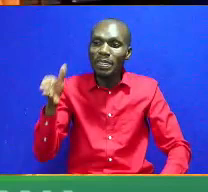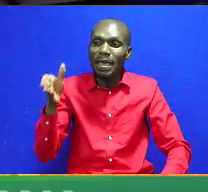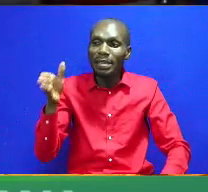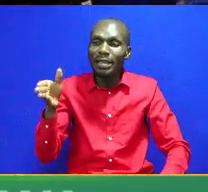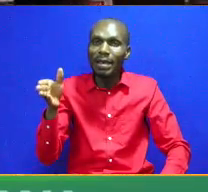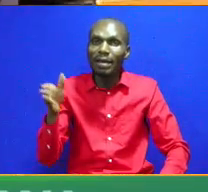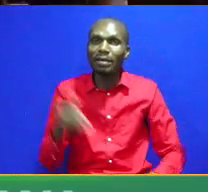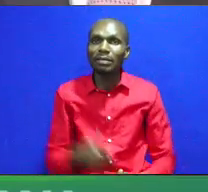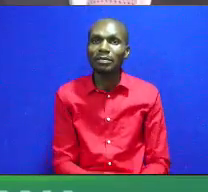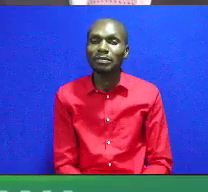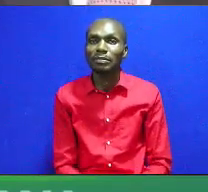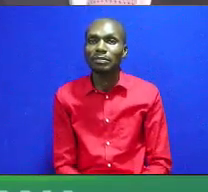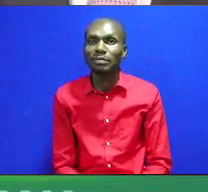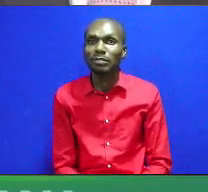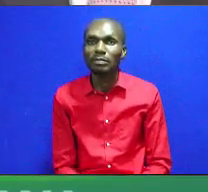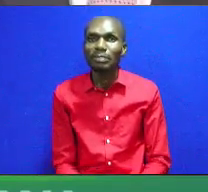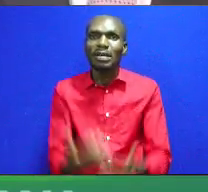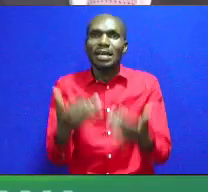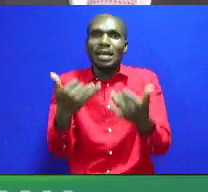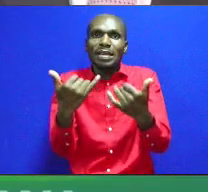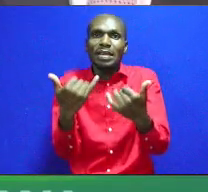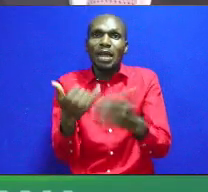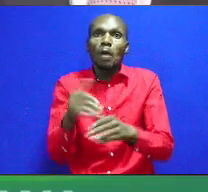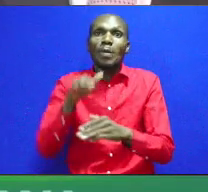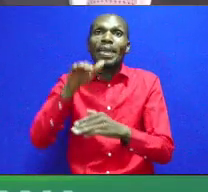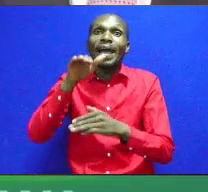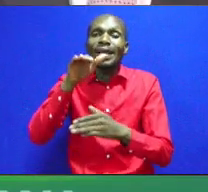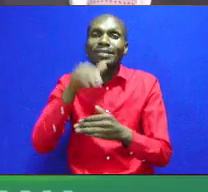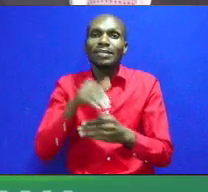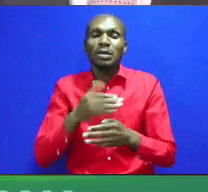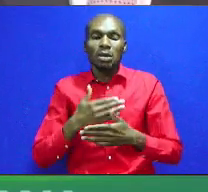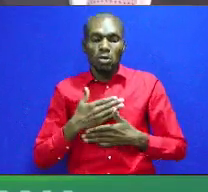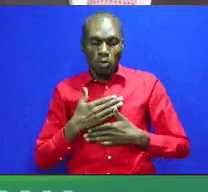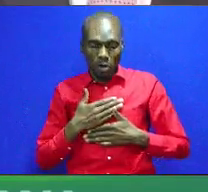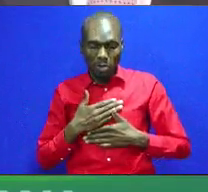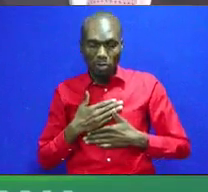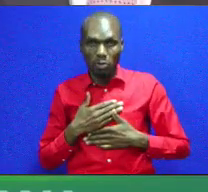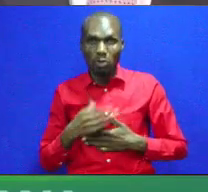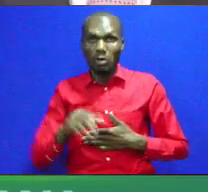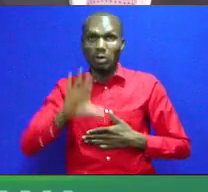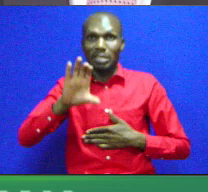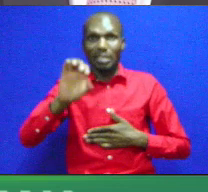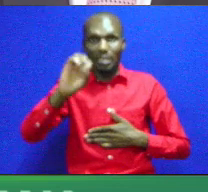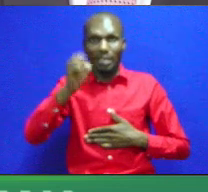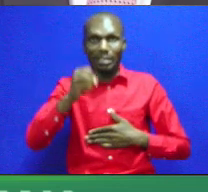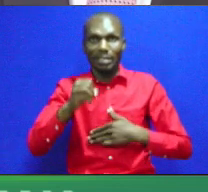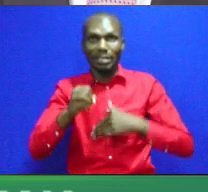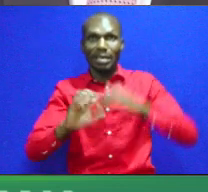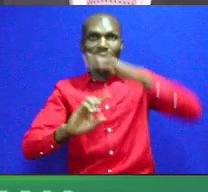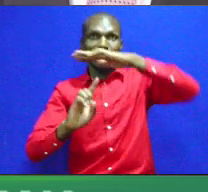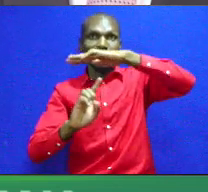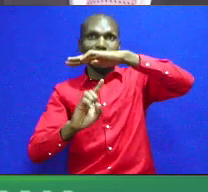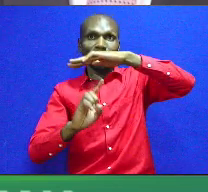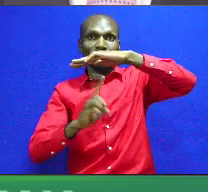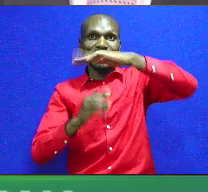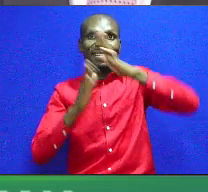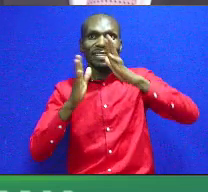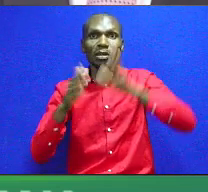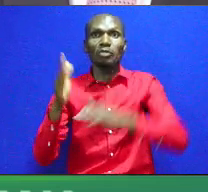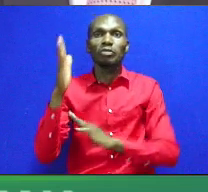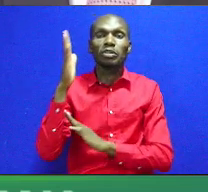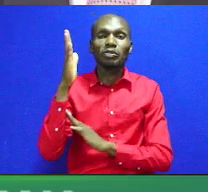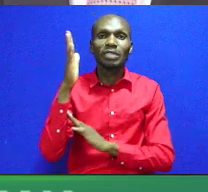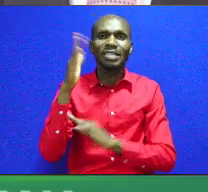ya bonchari Igobono toko voli ya umo CS wa nchiri ya Professor Kithure